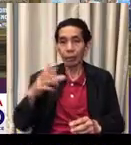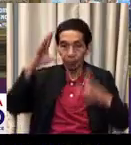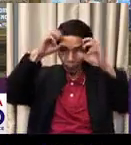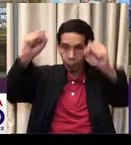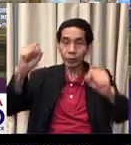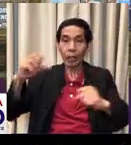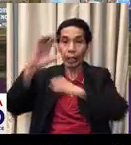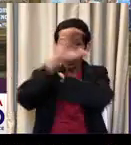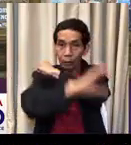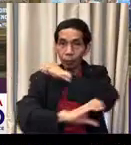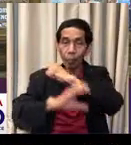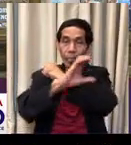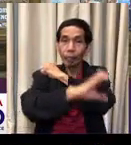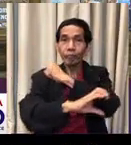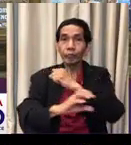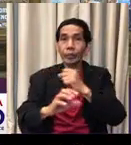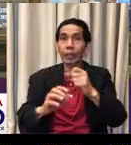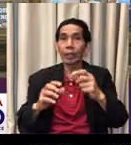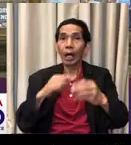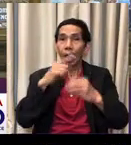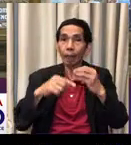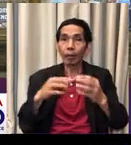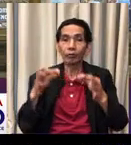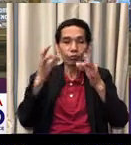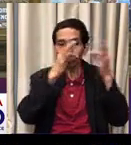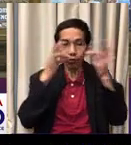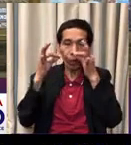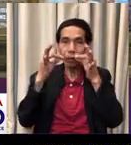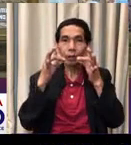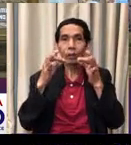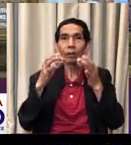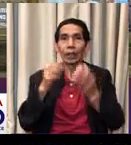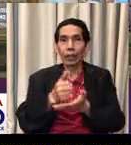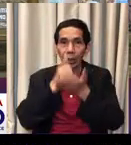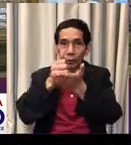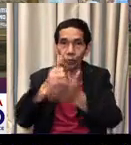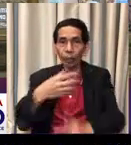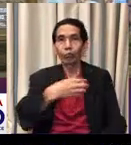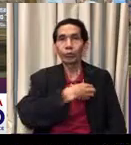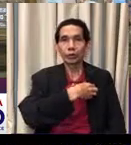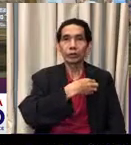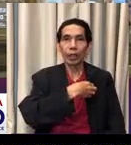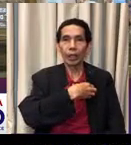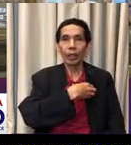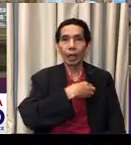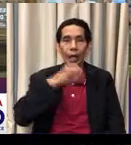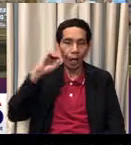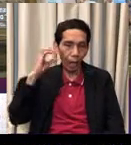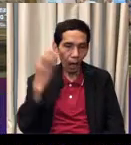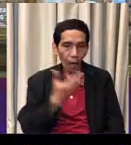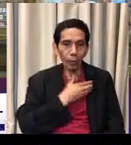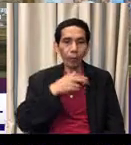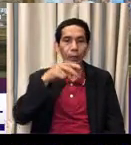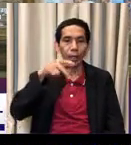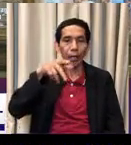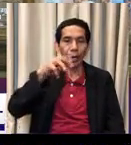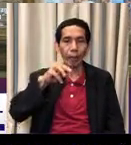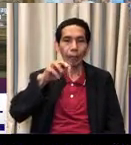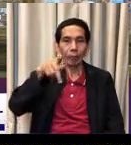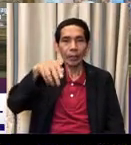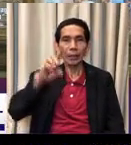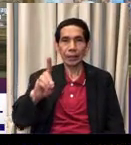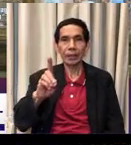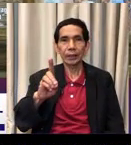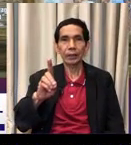ng Bansa na pagdating sa mga droga. Katulong ang kapulisyahan. Ang ating MPD.